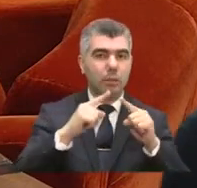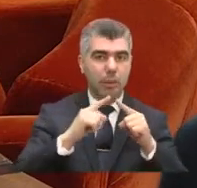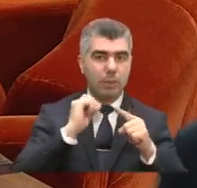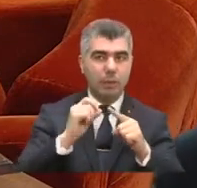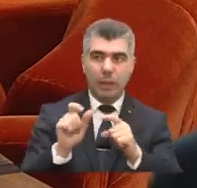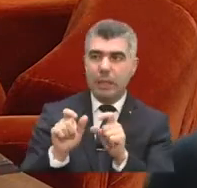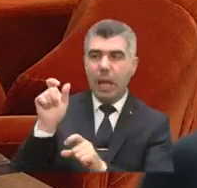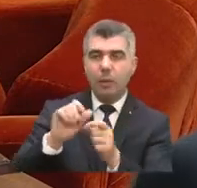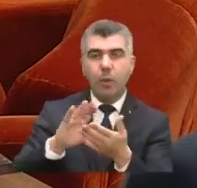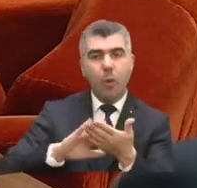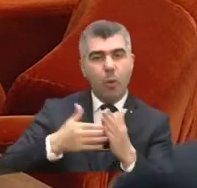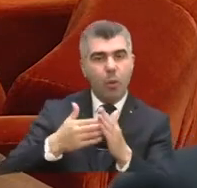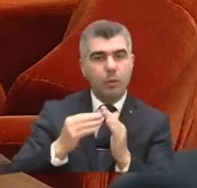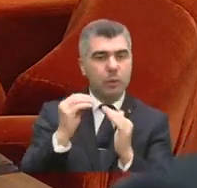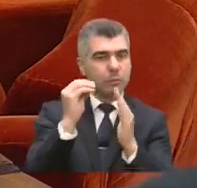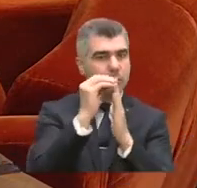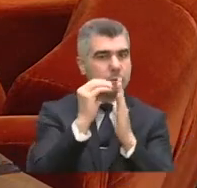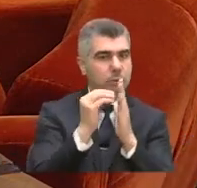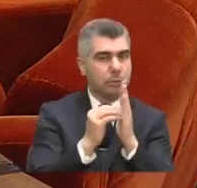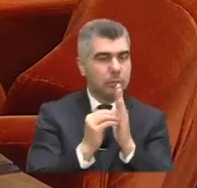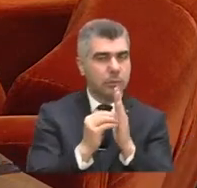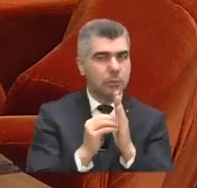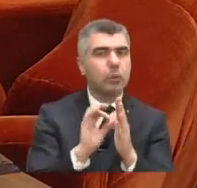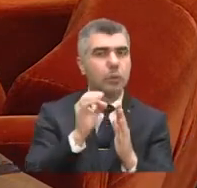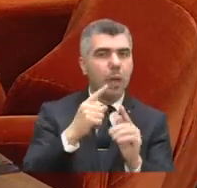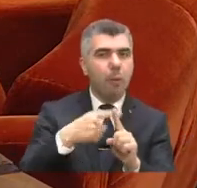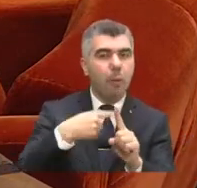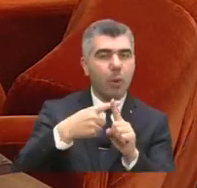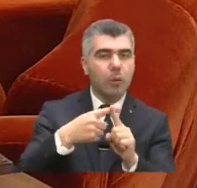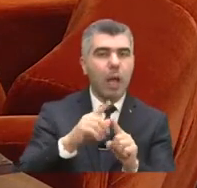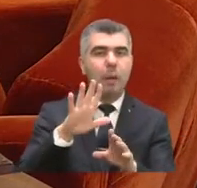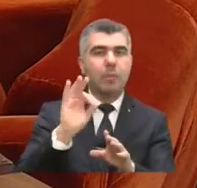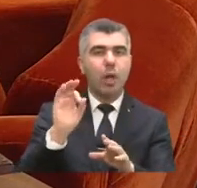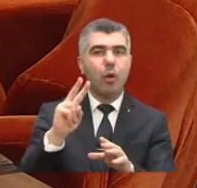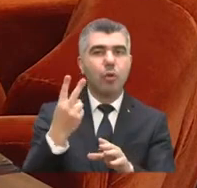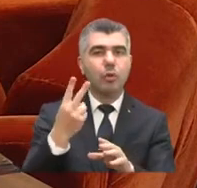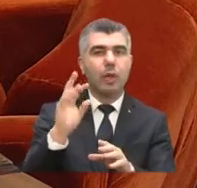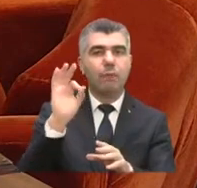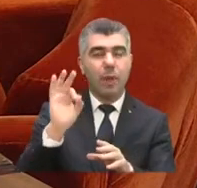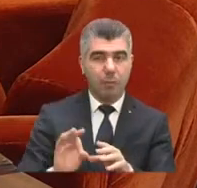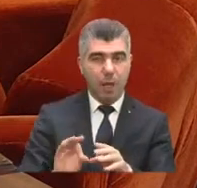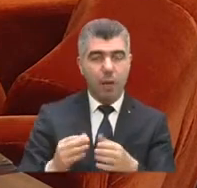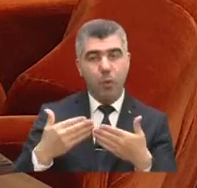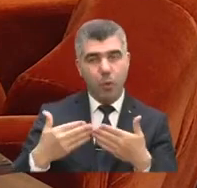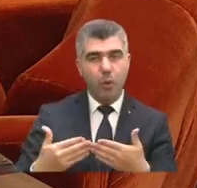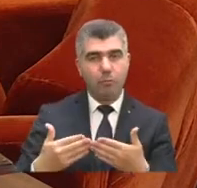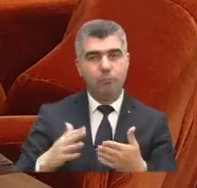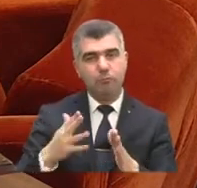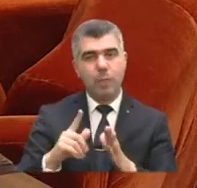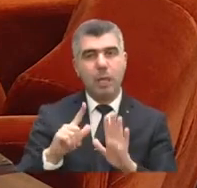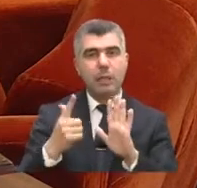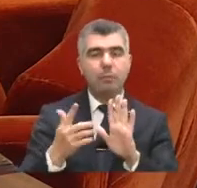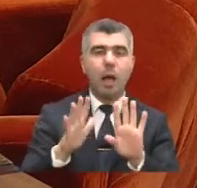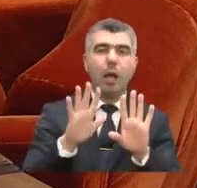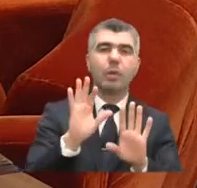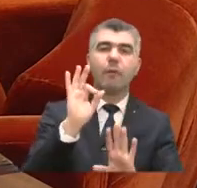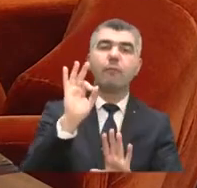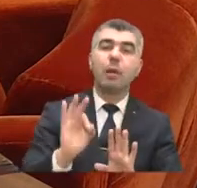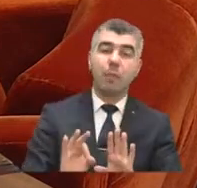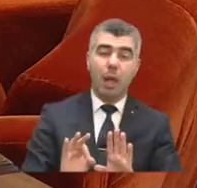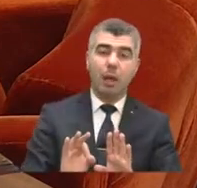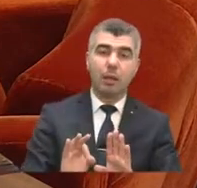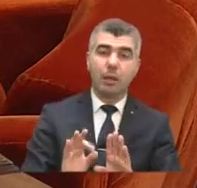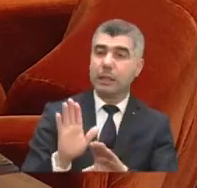الفئات ويعني تحسن طفيف بلاصة 25%، نقدروا نقولوا ان احنا وصلنا اليوم تقريبا ما بين 7 و10%، الا